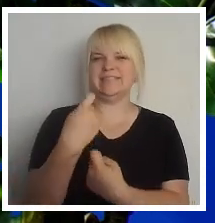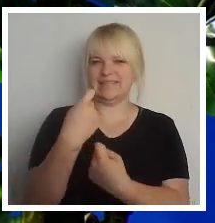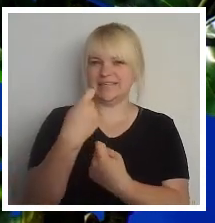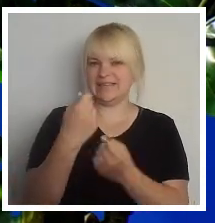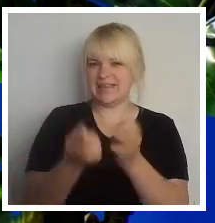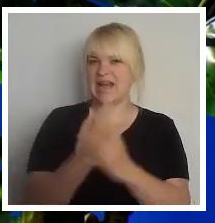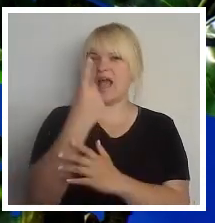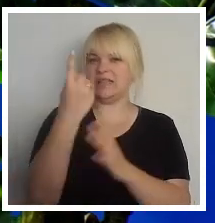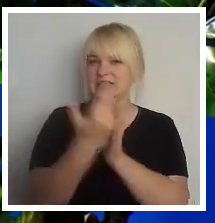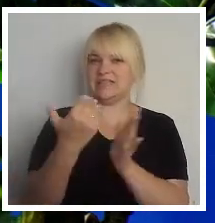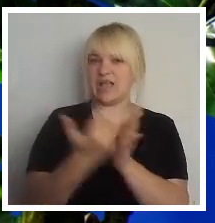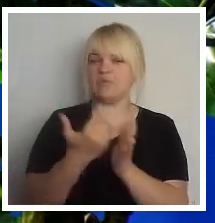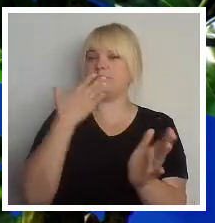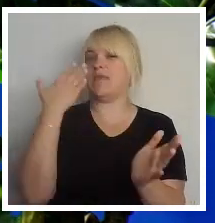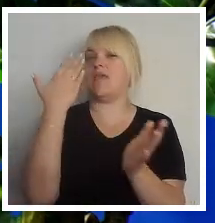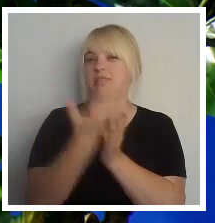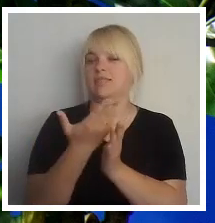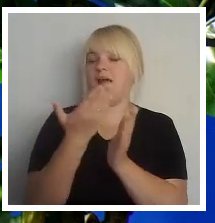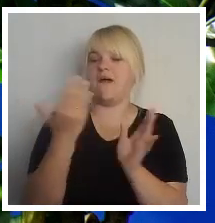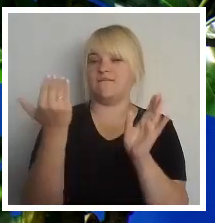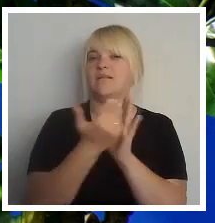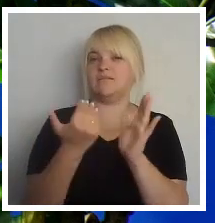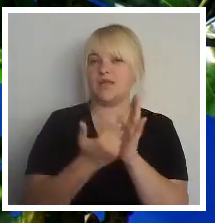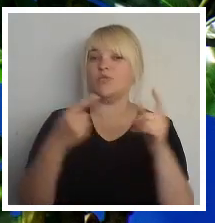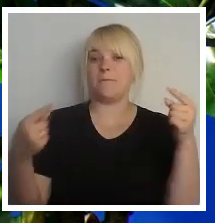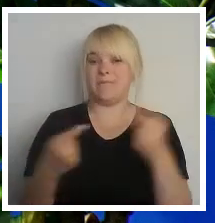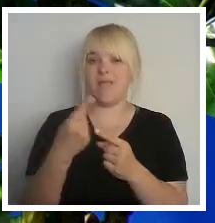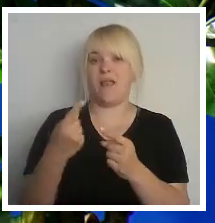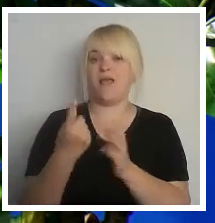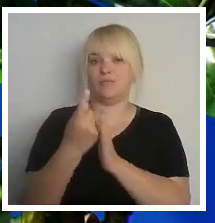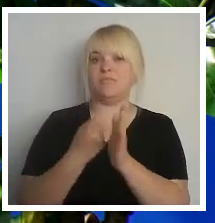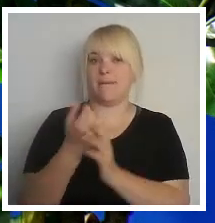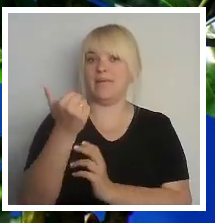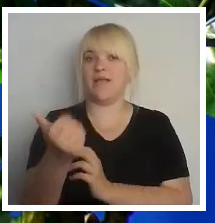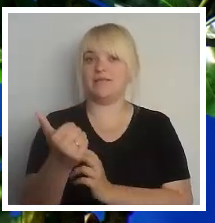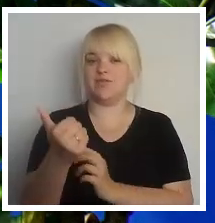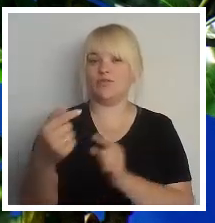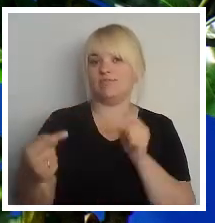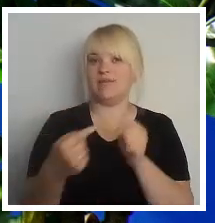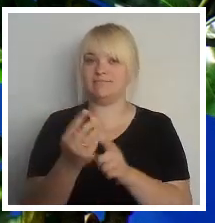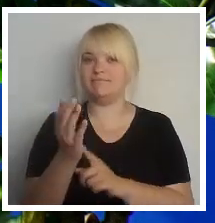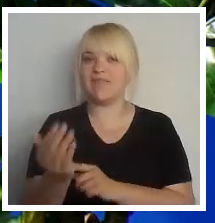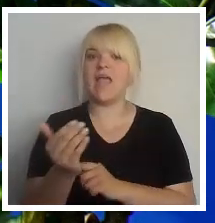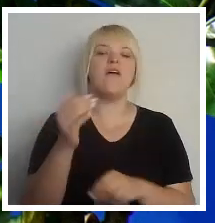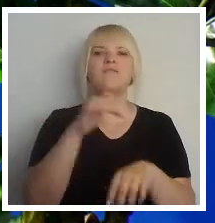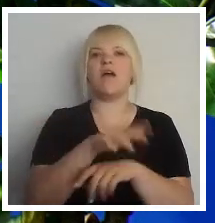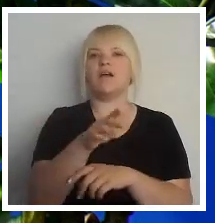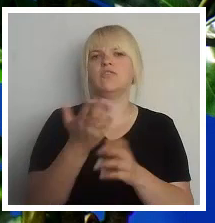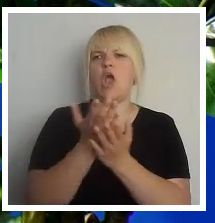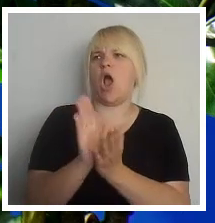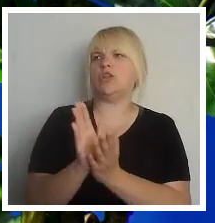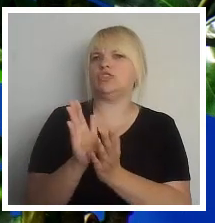radīt saturu, piedāvāt saturu un pielāgoties pieprasījumam, tad faktiski mēs neašķiramies no tiem